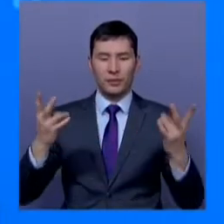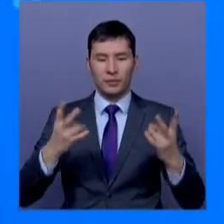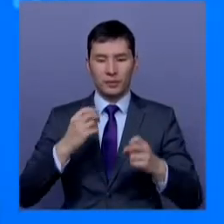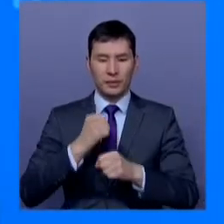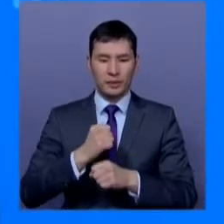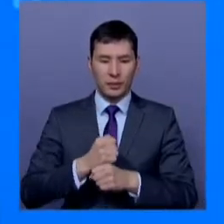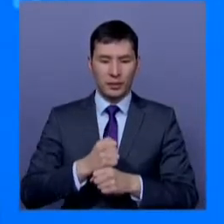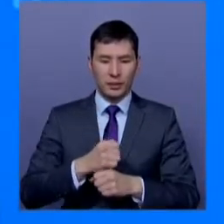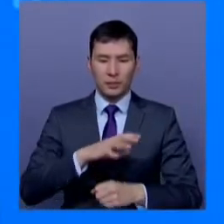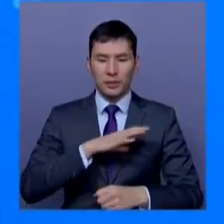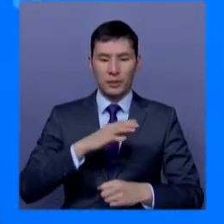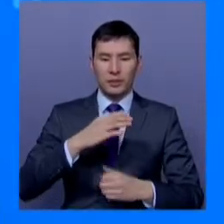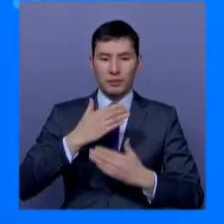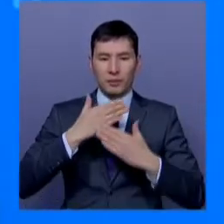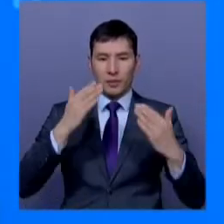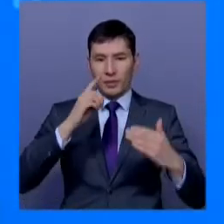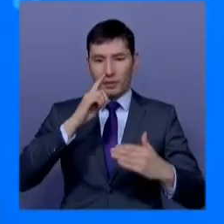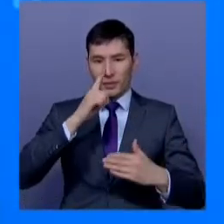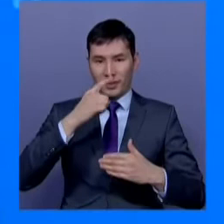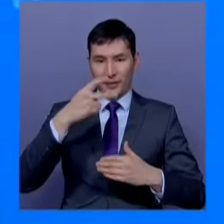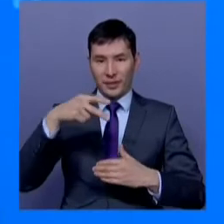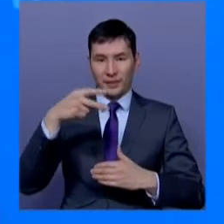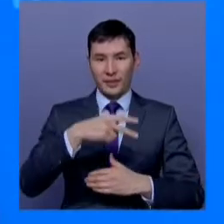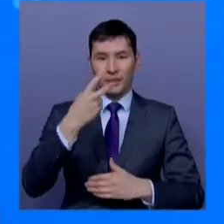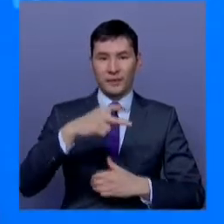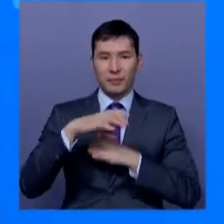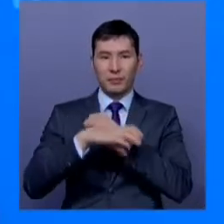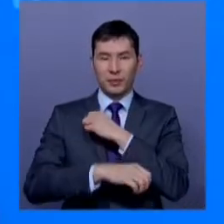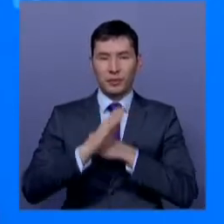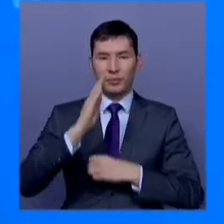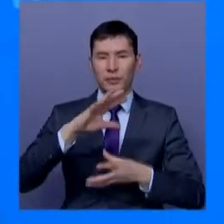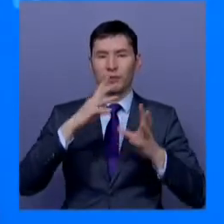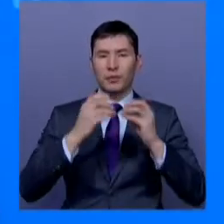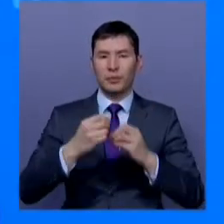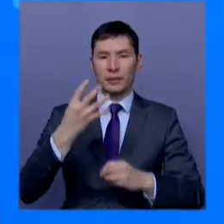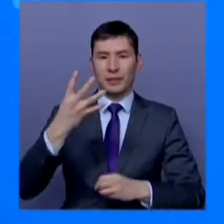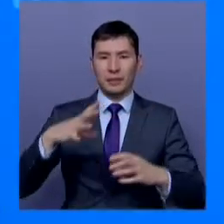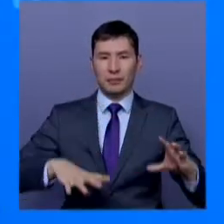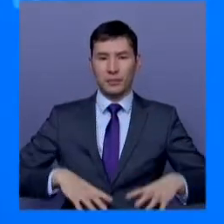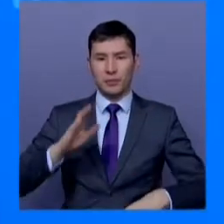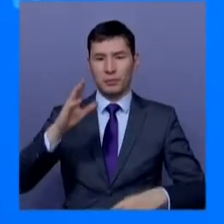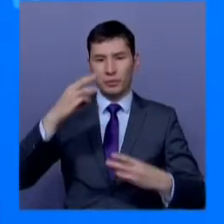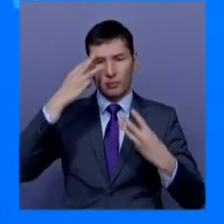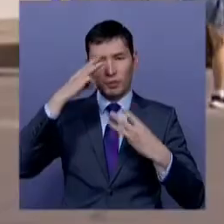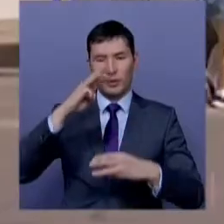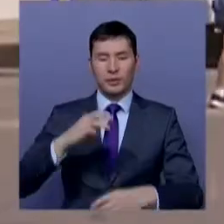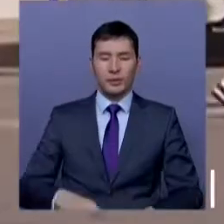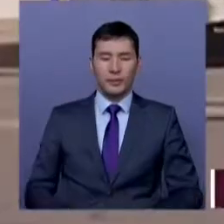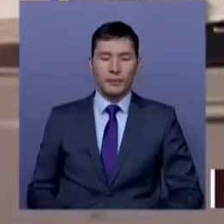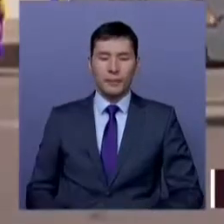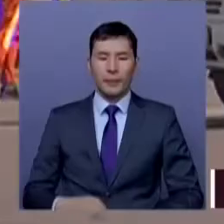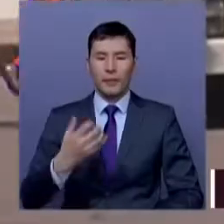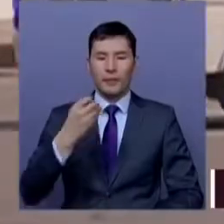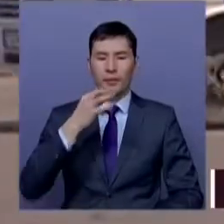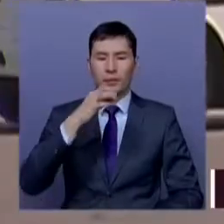жылы бастадық. Жыл соңына дейін 2-інде құрылыс жұмыстары аяқталады. Сонда 4 базарымыз заманауи талаптарға сай келетін болады. Айта